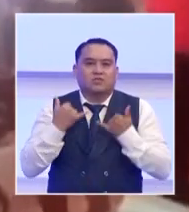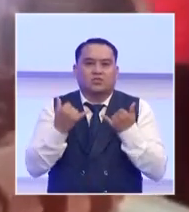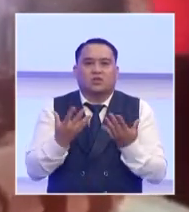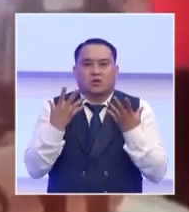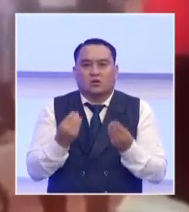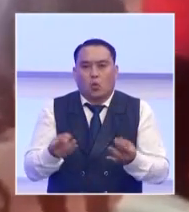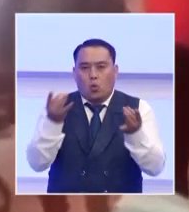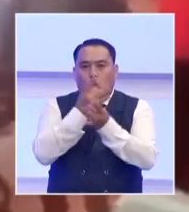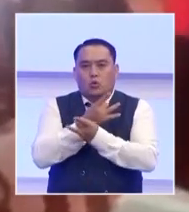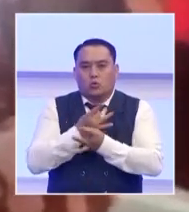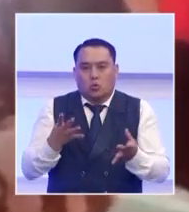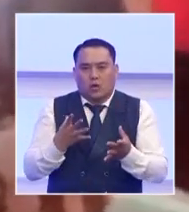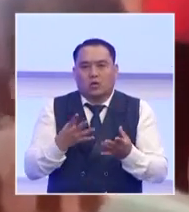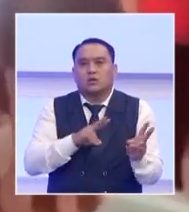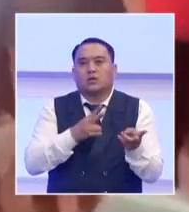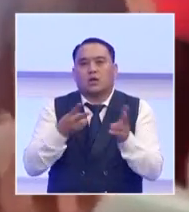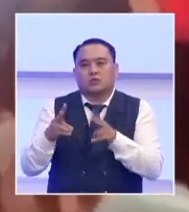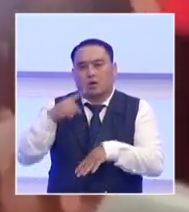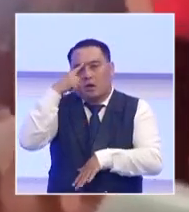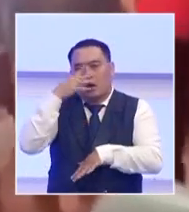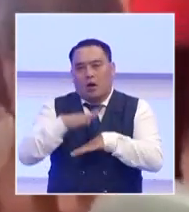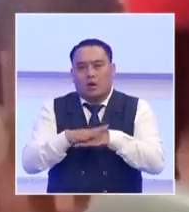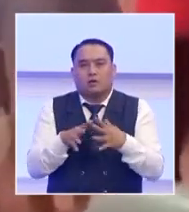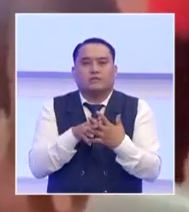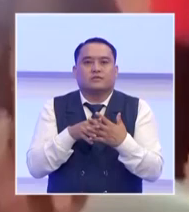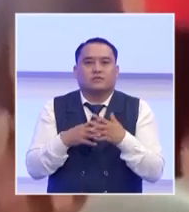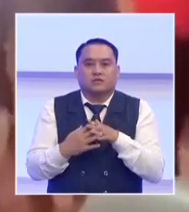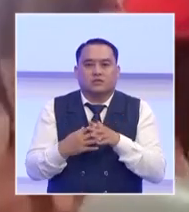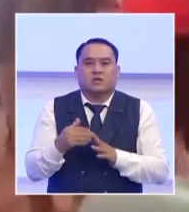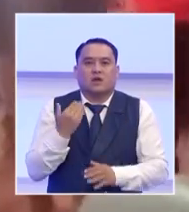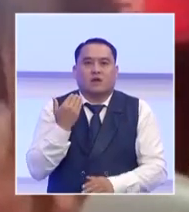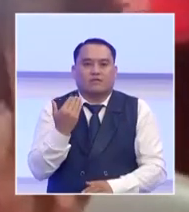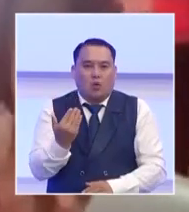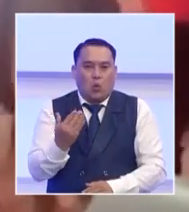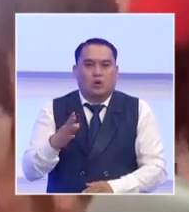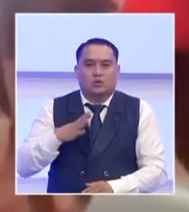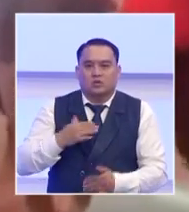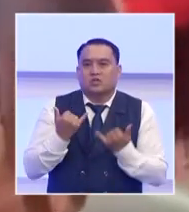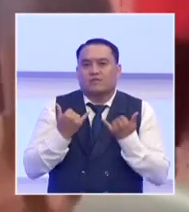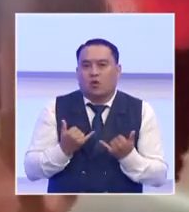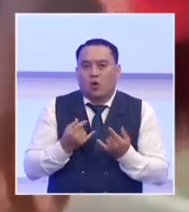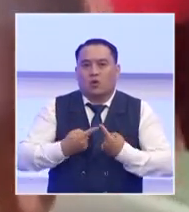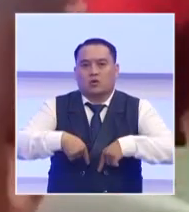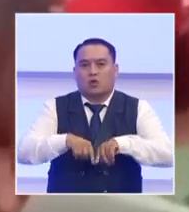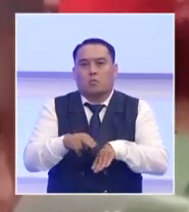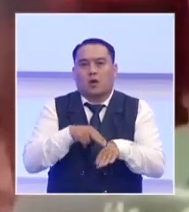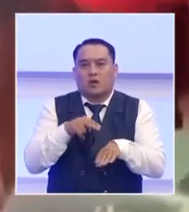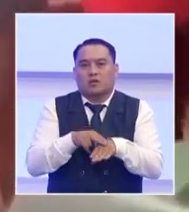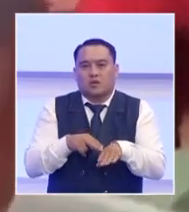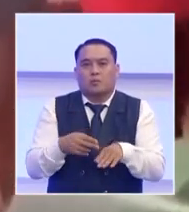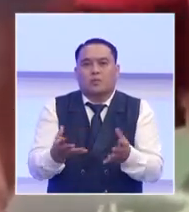дня работников культуры на нем танцует аким поселка же и рим a month casino uk генов в настоящее время отделом полиции города